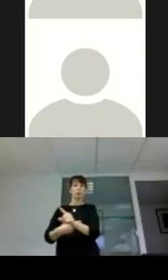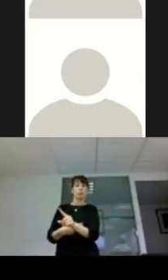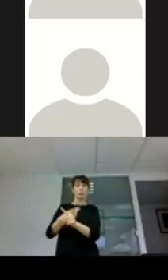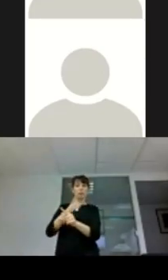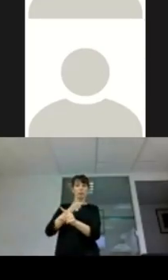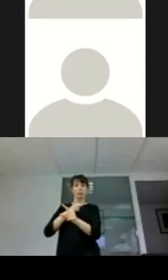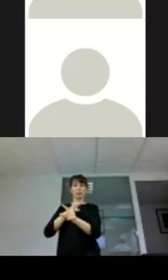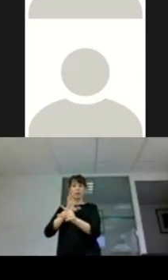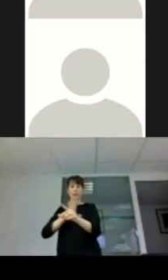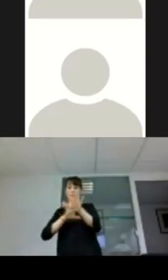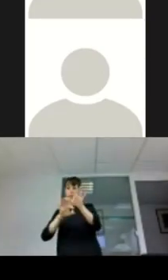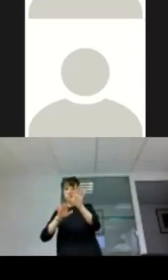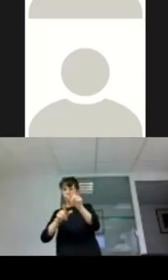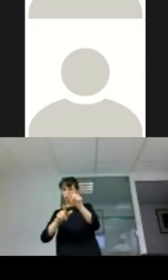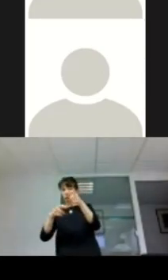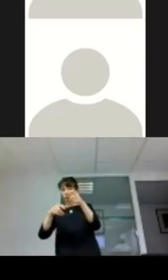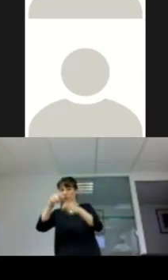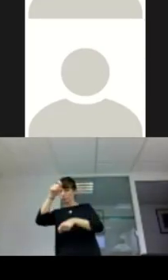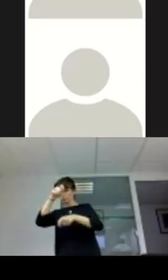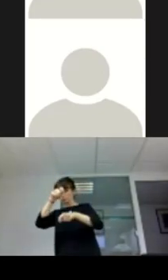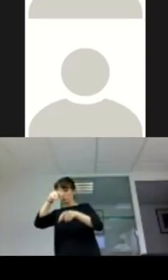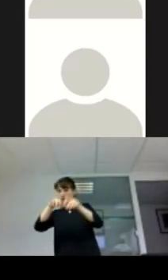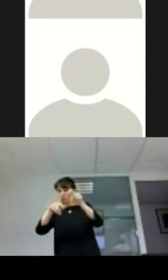ajustés, affinés et qui, aujourd'hui,